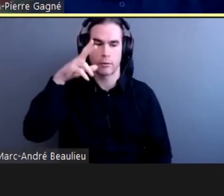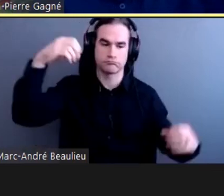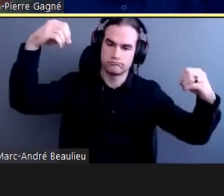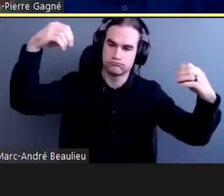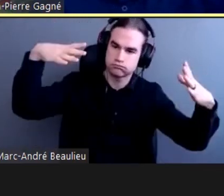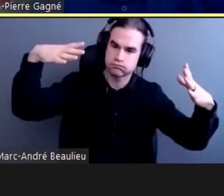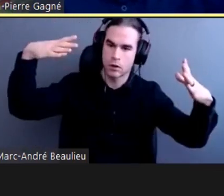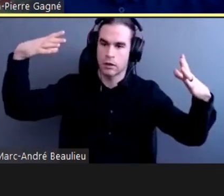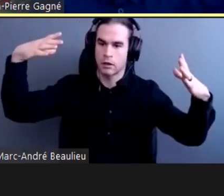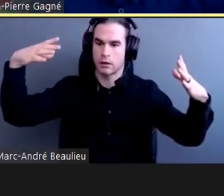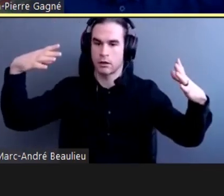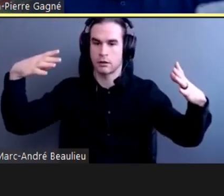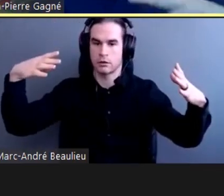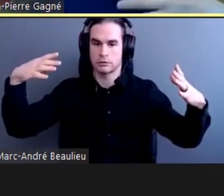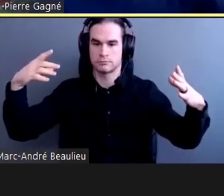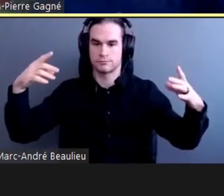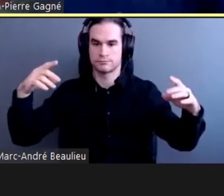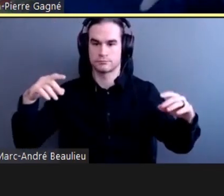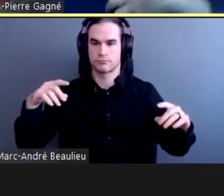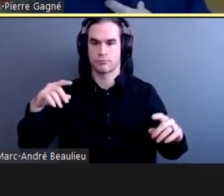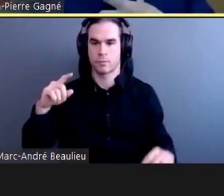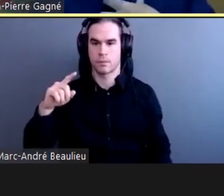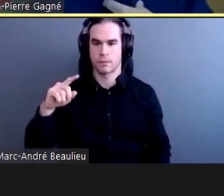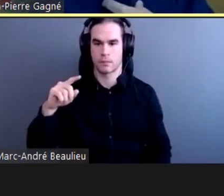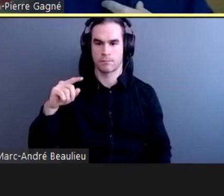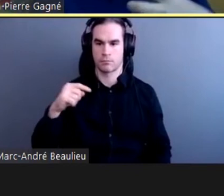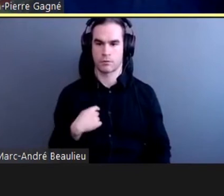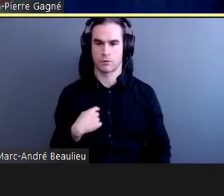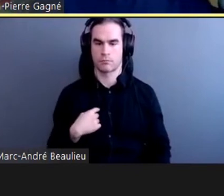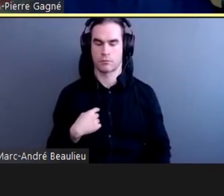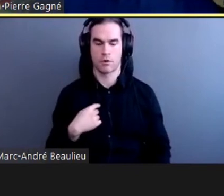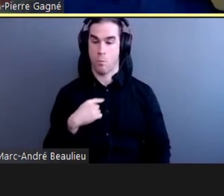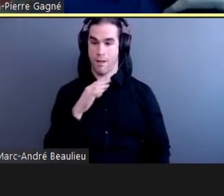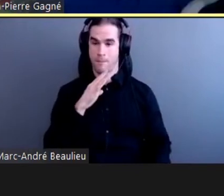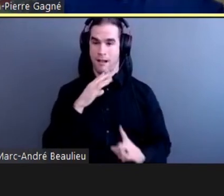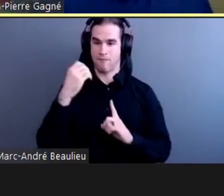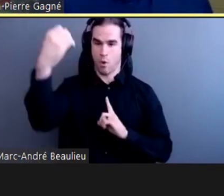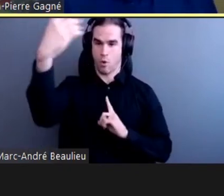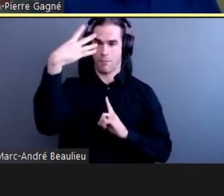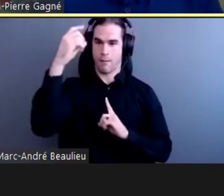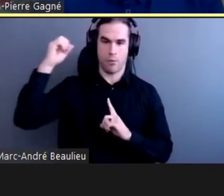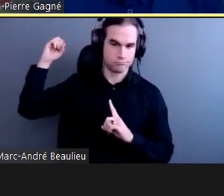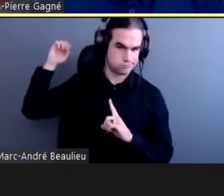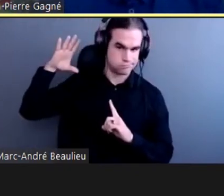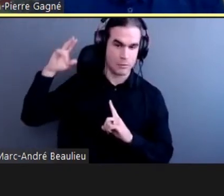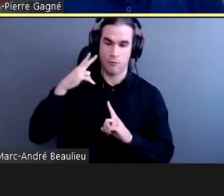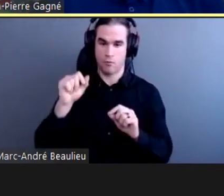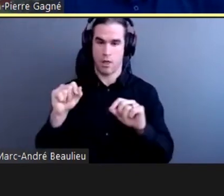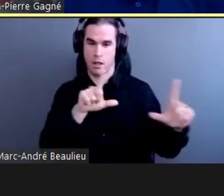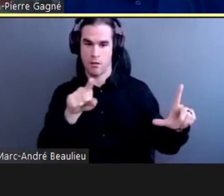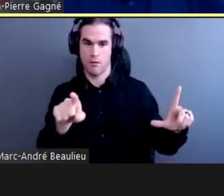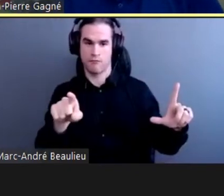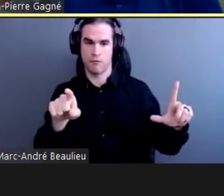qu'est-ce qui produit de la clarté, que ce soit devant nous qui parlons plutôt que derrière nous. Si vous regardez l'image à gauche avec